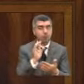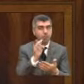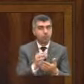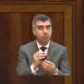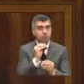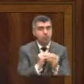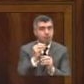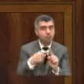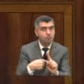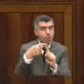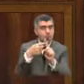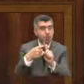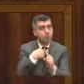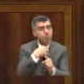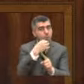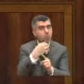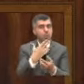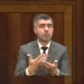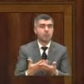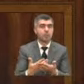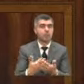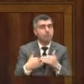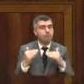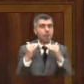لنا. انا متفق معكم